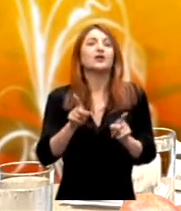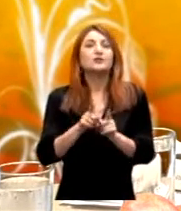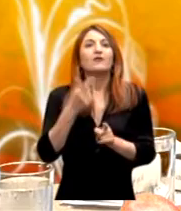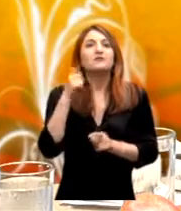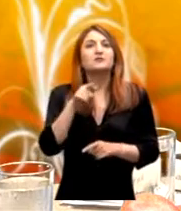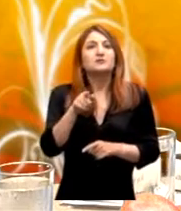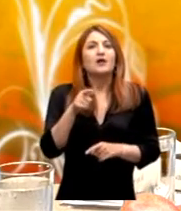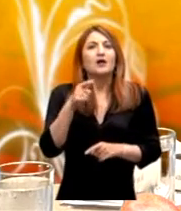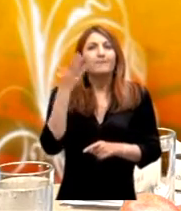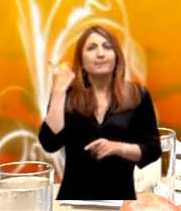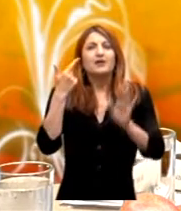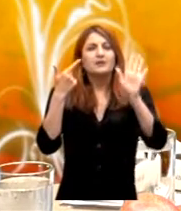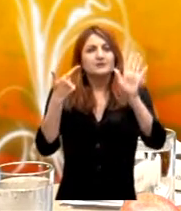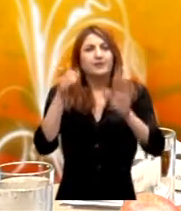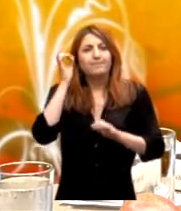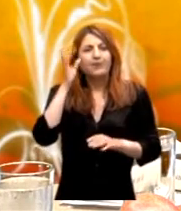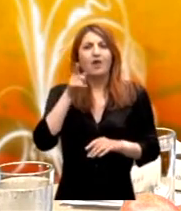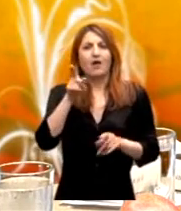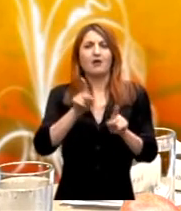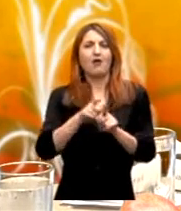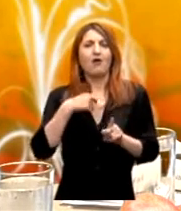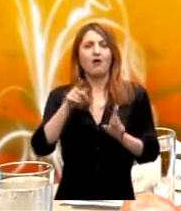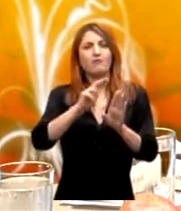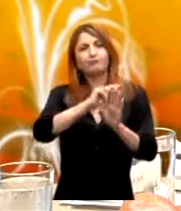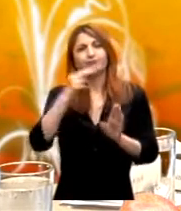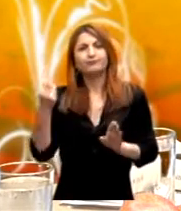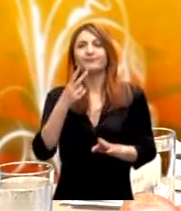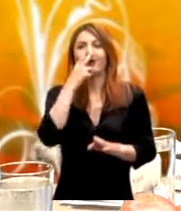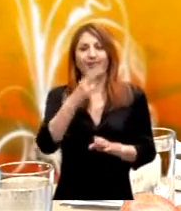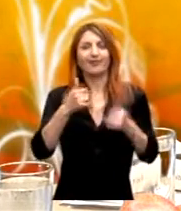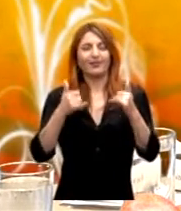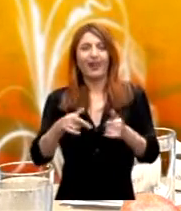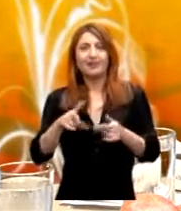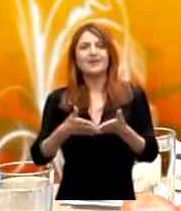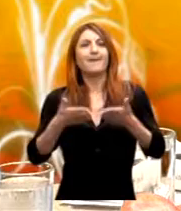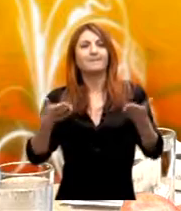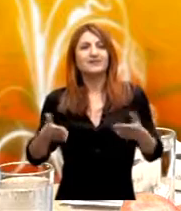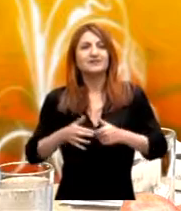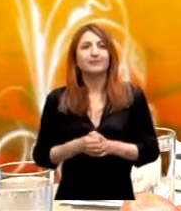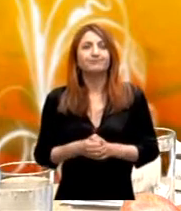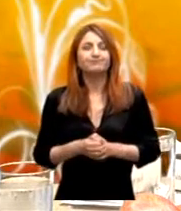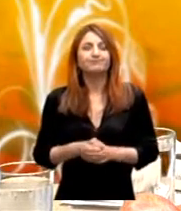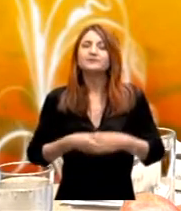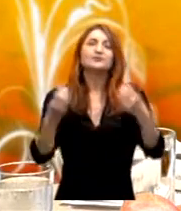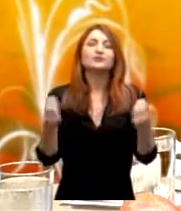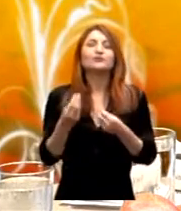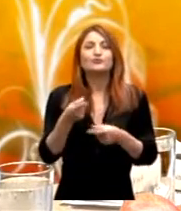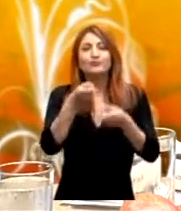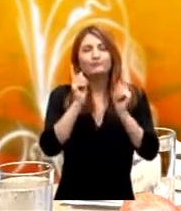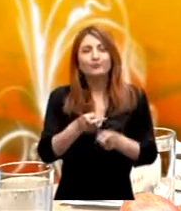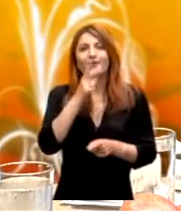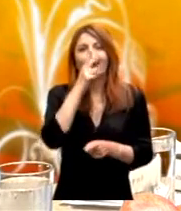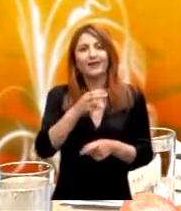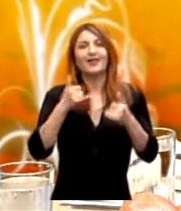bili već pred tjedan dana pozvani da gledate današnju emisiju. E zašto današnju emisiju? Zato